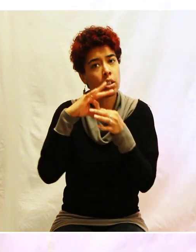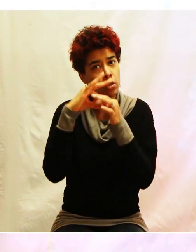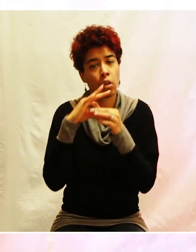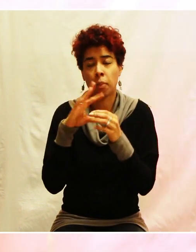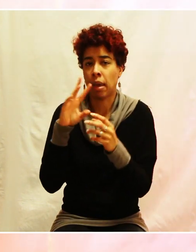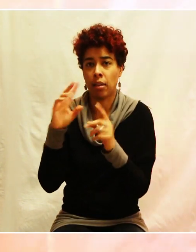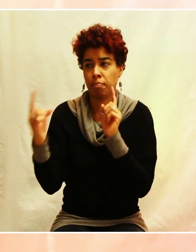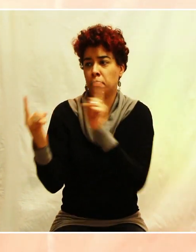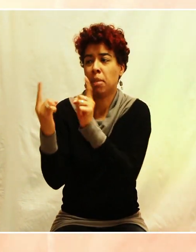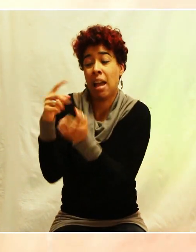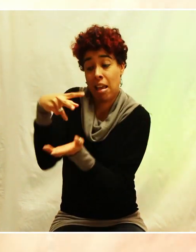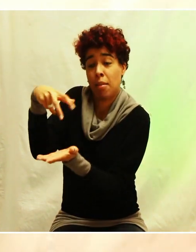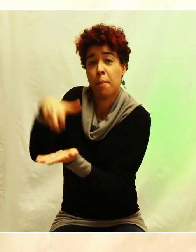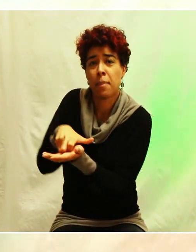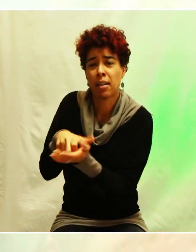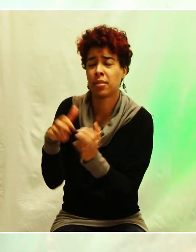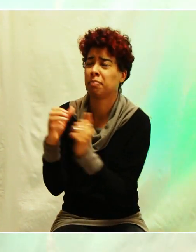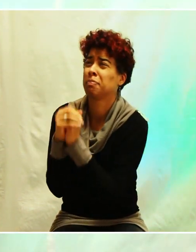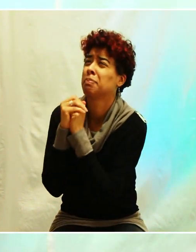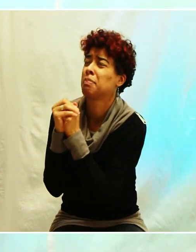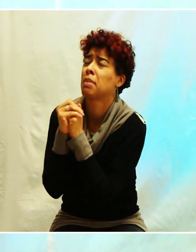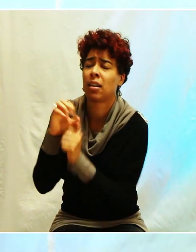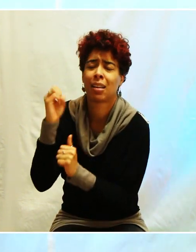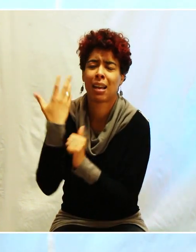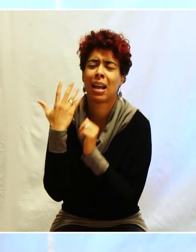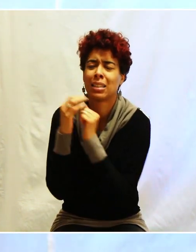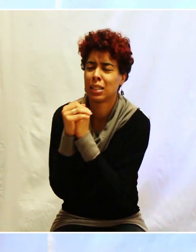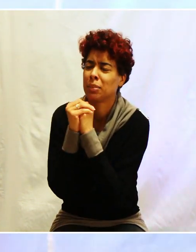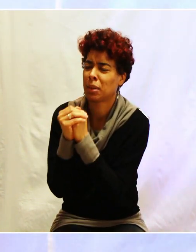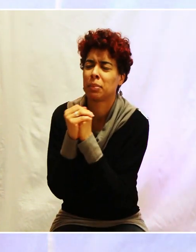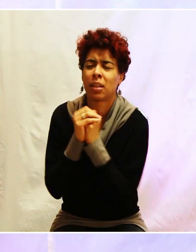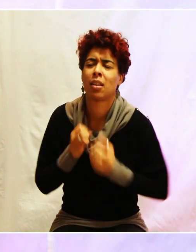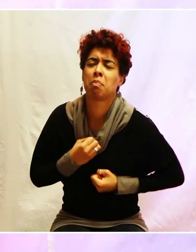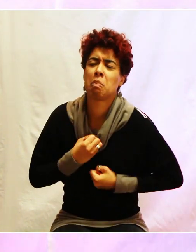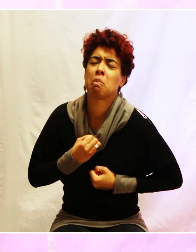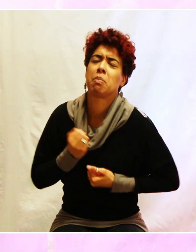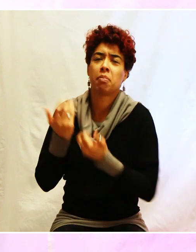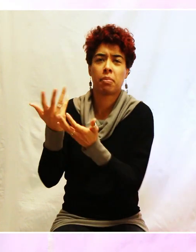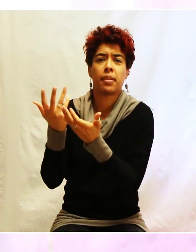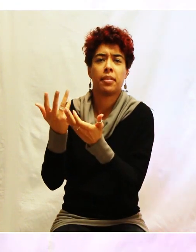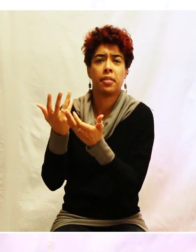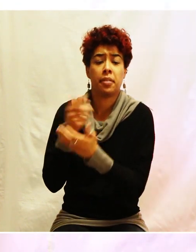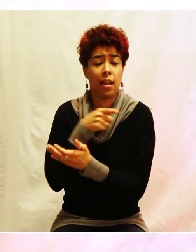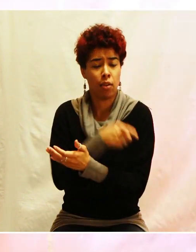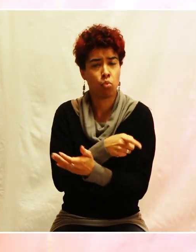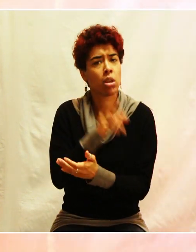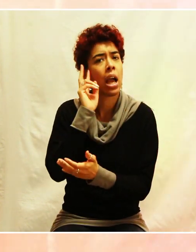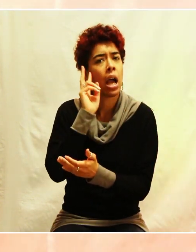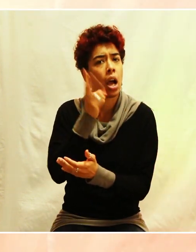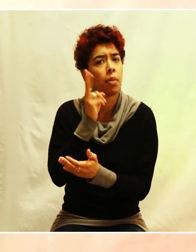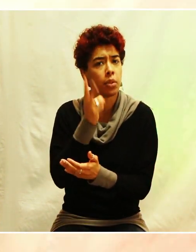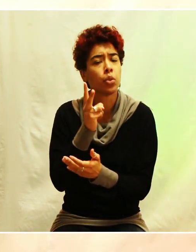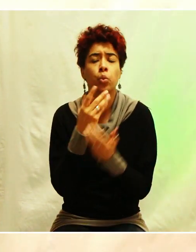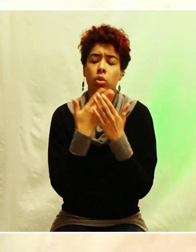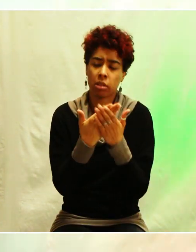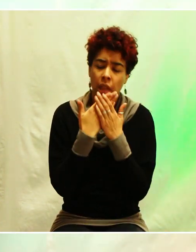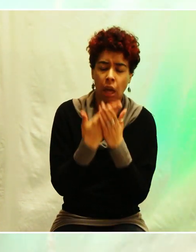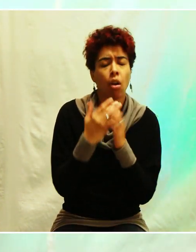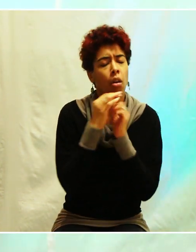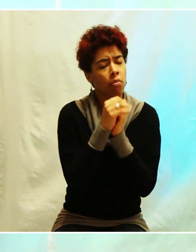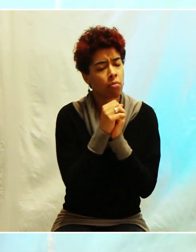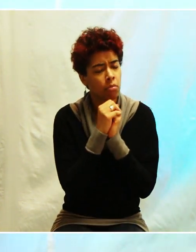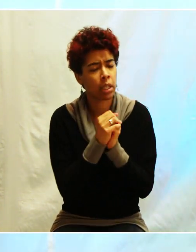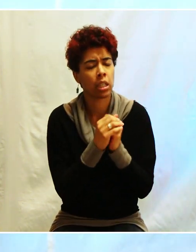Jésus et puis il va implorer sa grâce. La Bible nous dit que c'est une prière qui fait monter à ce moment-là. Alors que lui, il avait l'habitude de prier dans une synagogue,